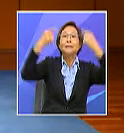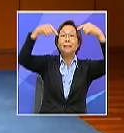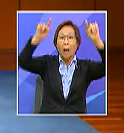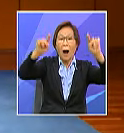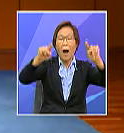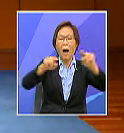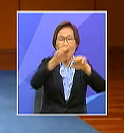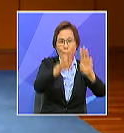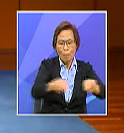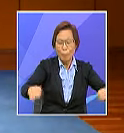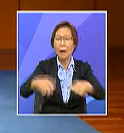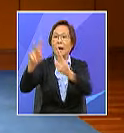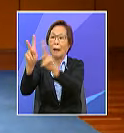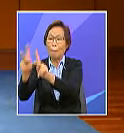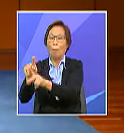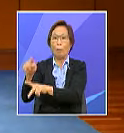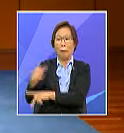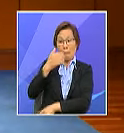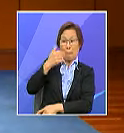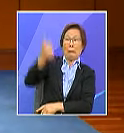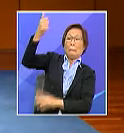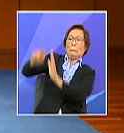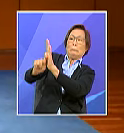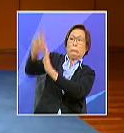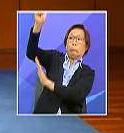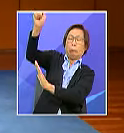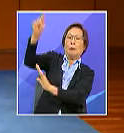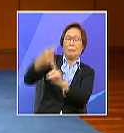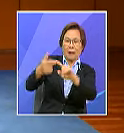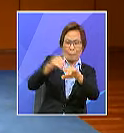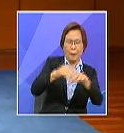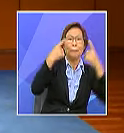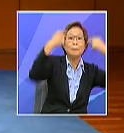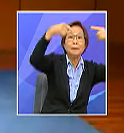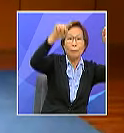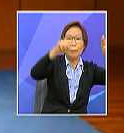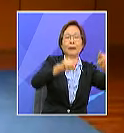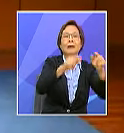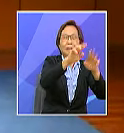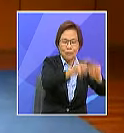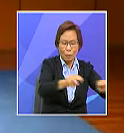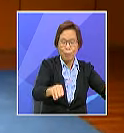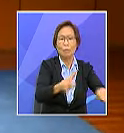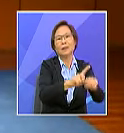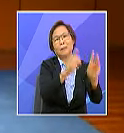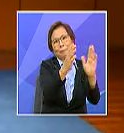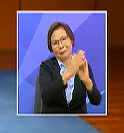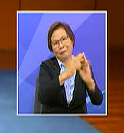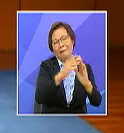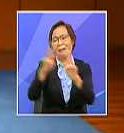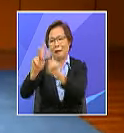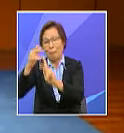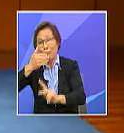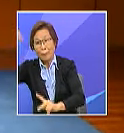calon lurah Bandar adalah lebih tinggi daripada peningkatan pencapaian calon di Bandar